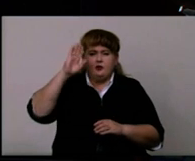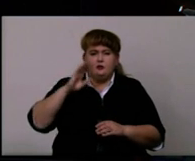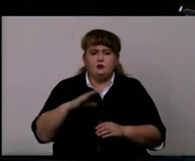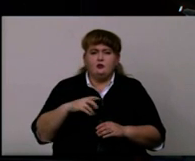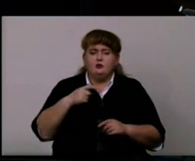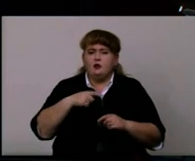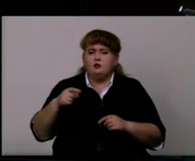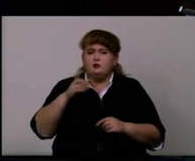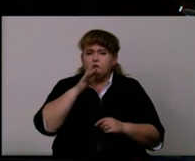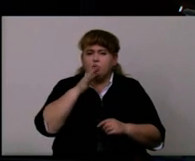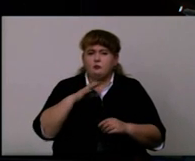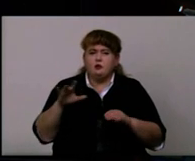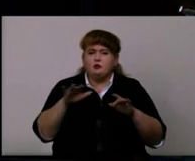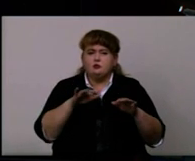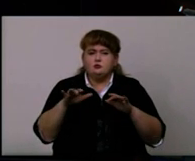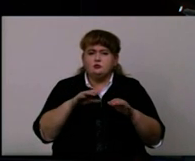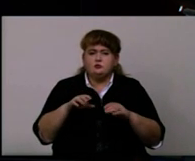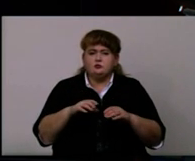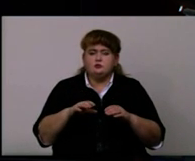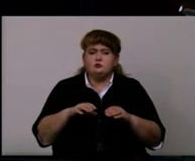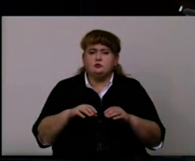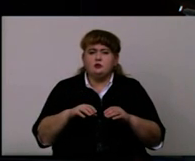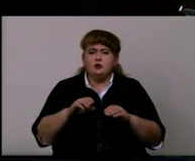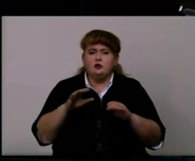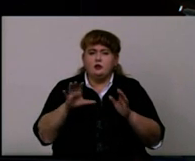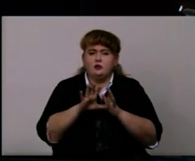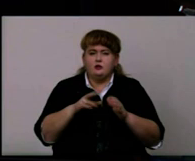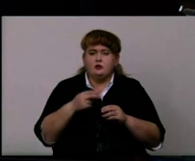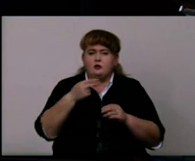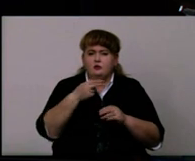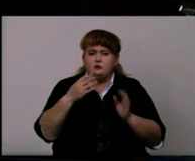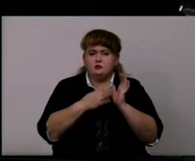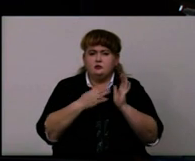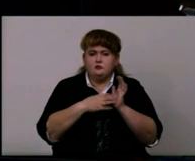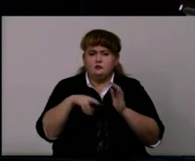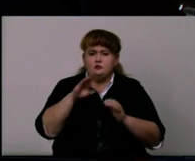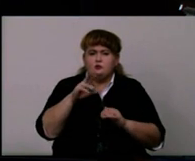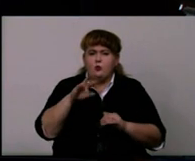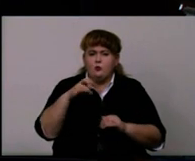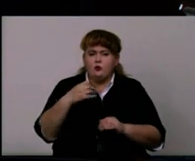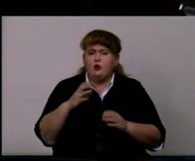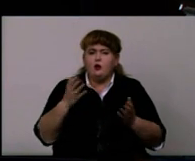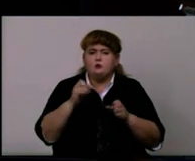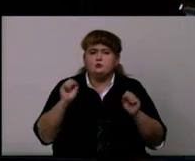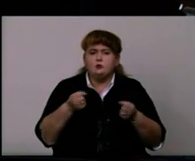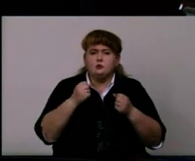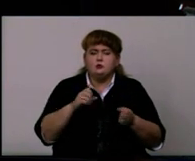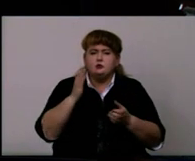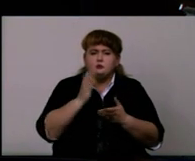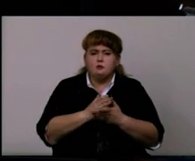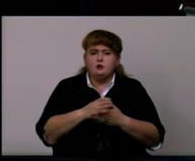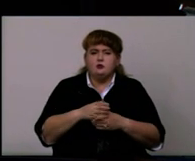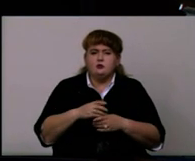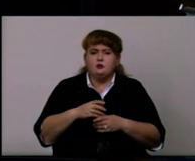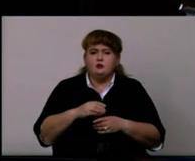некоторое время кинетическая энергия камня стала равна 9 джоулям. Какую скорость имело тело в этот